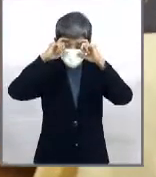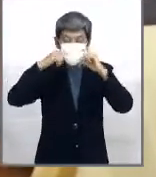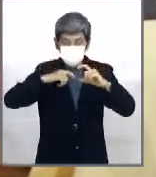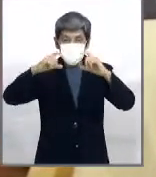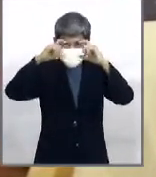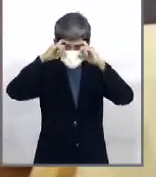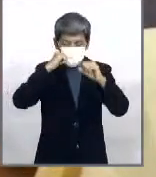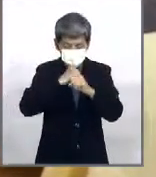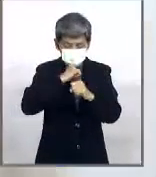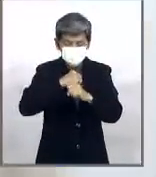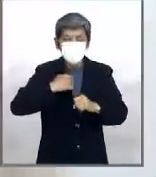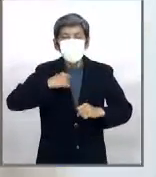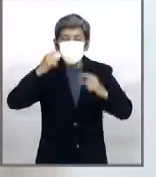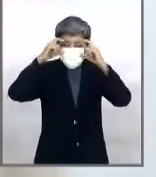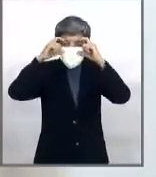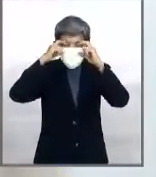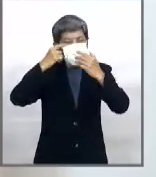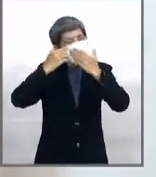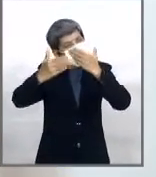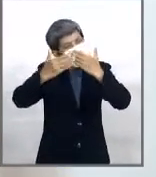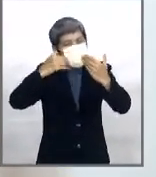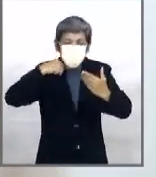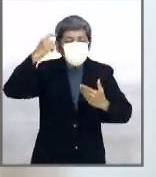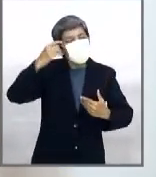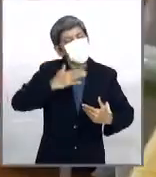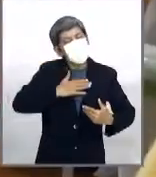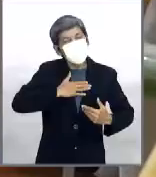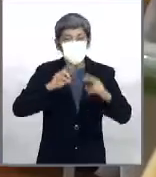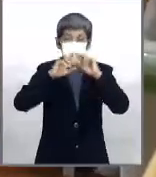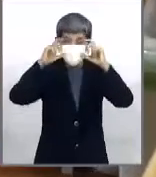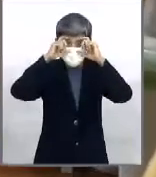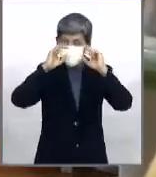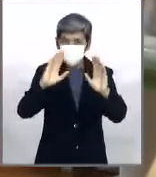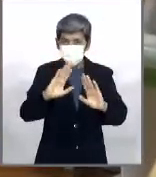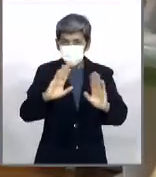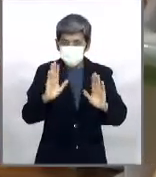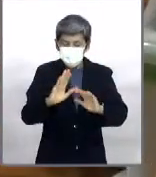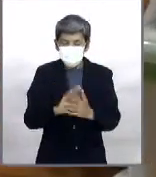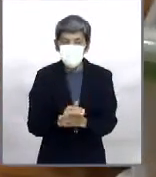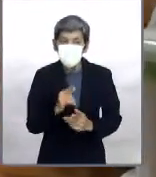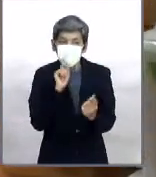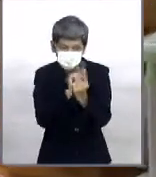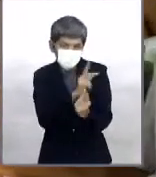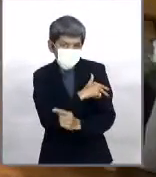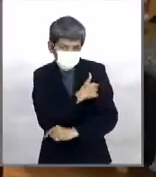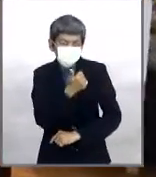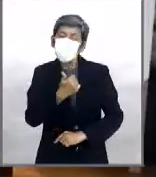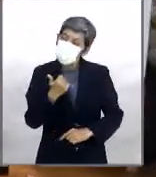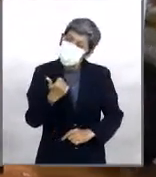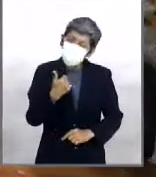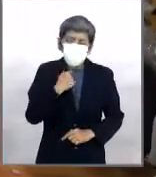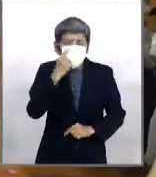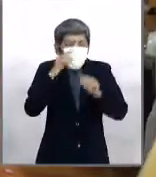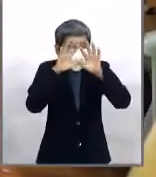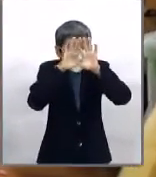พื่อจะตัดแว่นตาใหม ่ค่ะนึกว่าสายตาแบบเปลี่ยนอะไรอย่างเงี้ย ใช่ใช่ก็คือร้านแว่นตาบอกว่ามันวัดไม่ขึ้นให้ไปหาหมอเราก็ไม่เป็